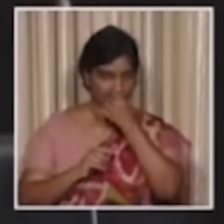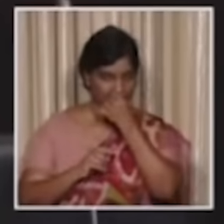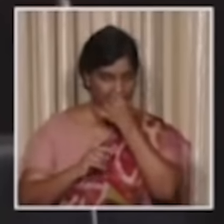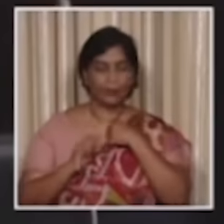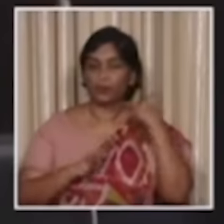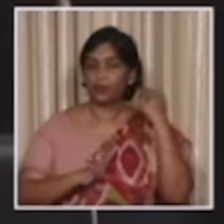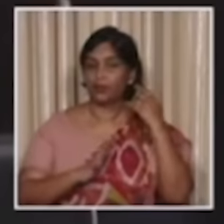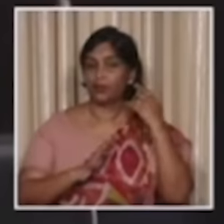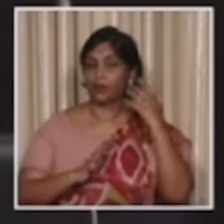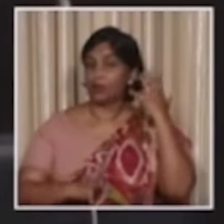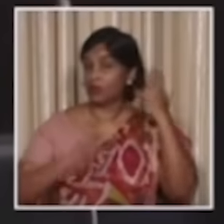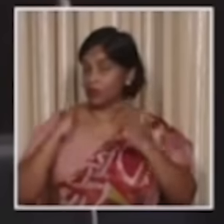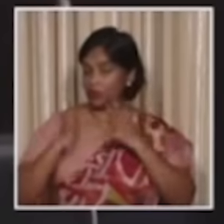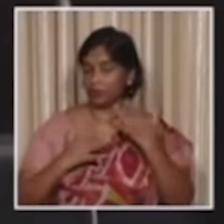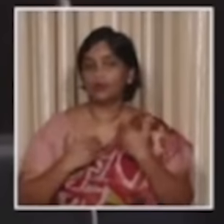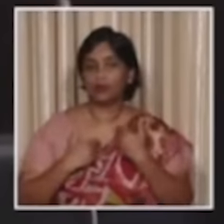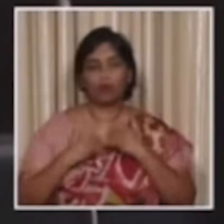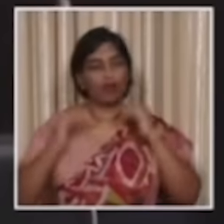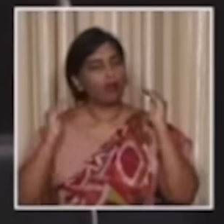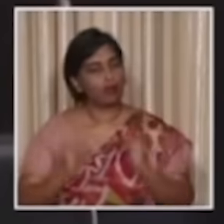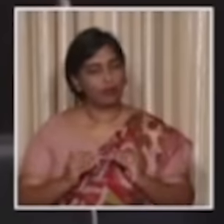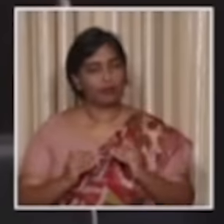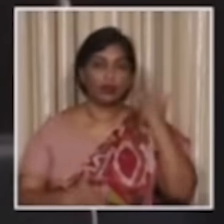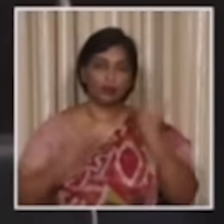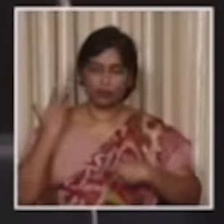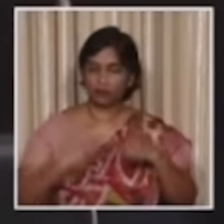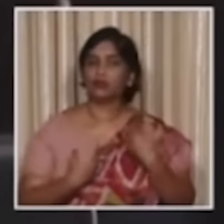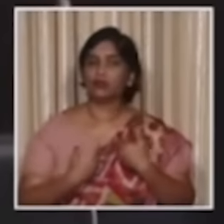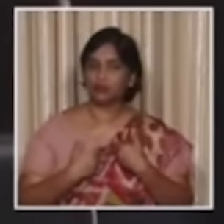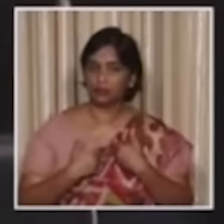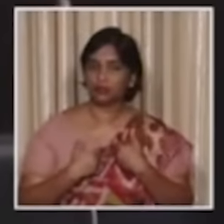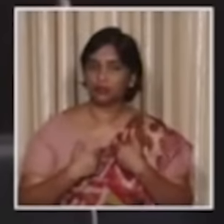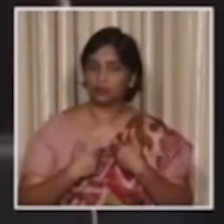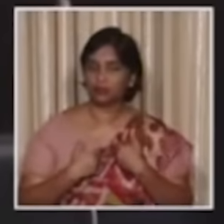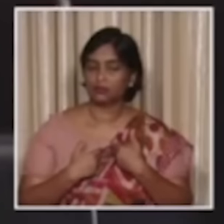අපි ලෝකයේම අඩුම මරණ සංඛ්‍යාවක්